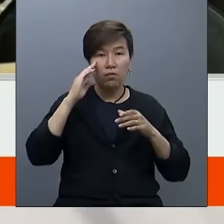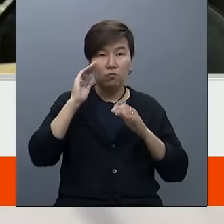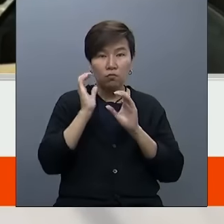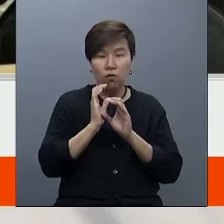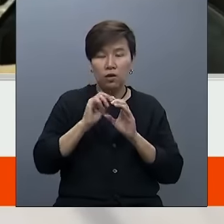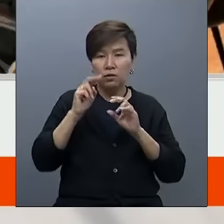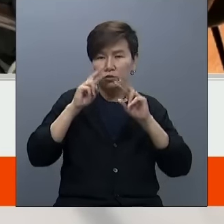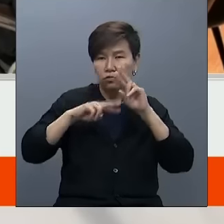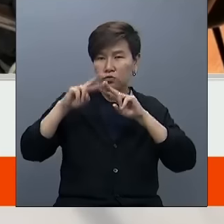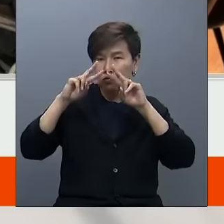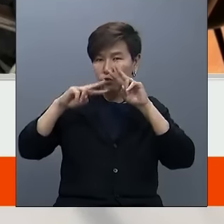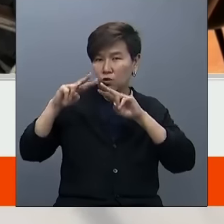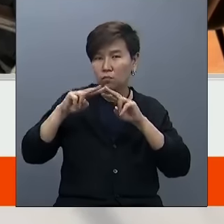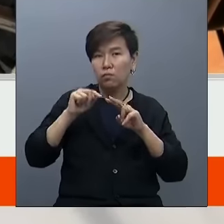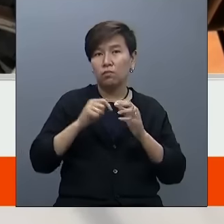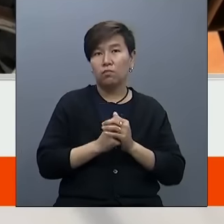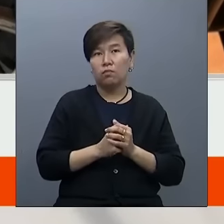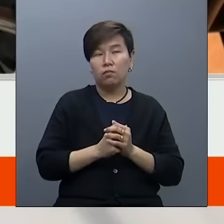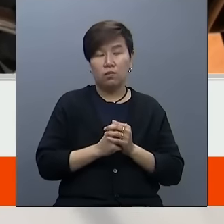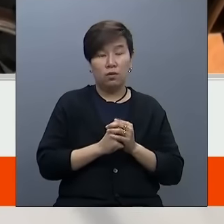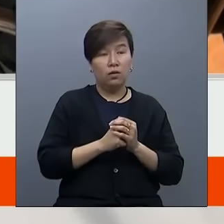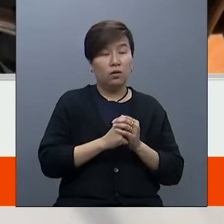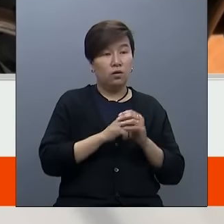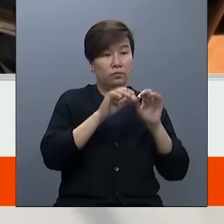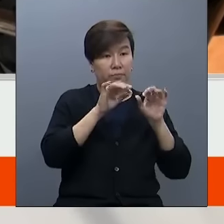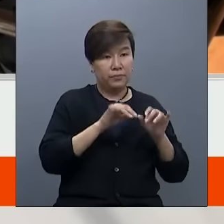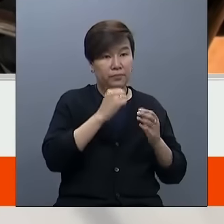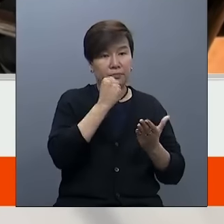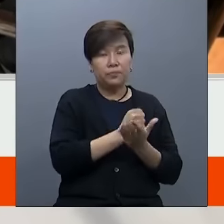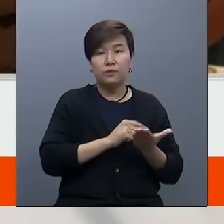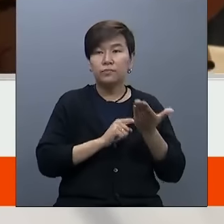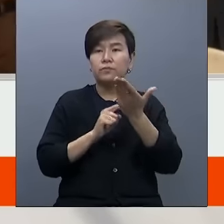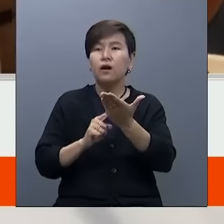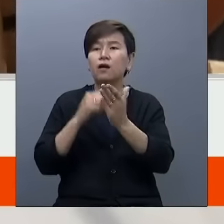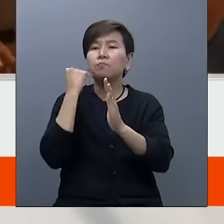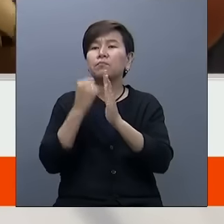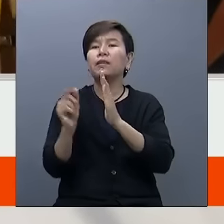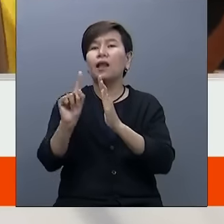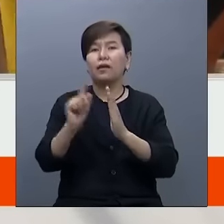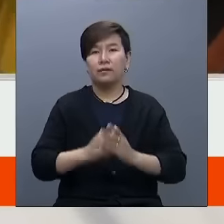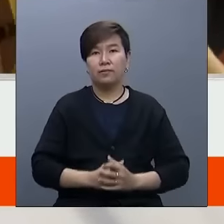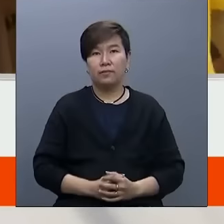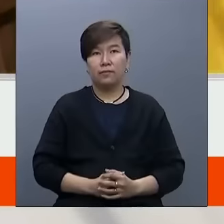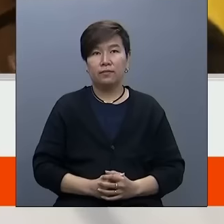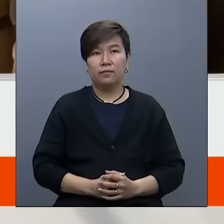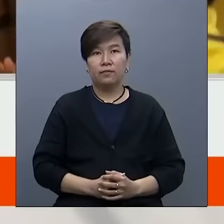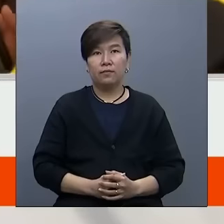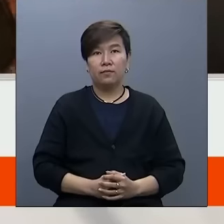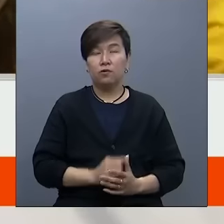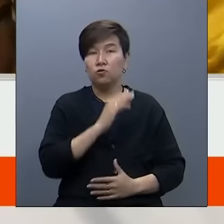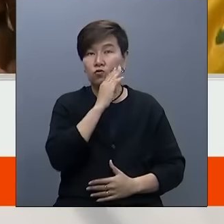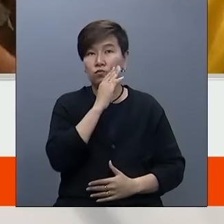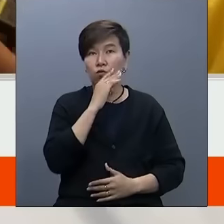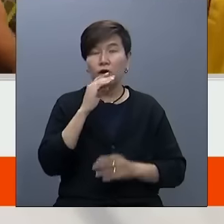เอ้ยขอโทษฮะขอหมายจับเนี่ยหรือส่งหมายเรียกไปเนี่ยฐานความผิดอะไรถ้าฐานความผิดที่ไม่เกี่ยวกับเจ้าพนักงาน